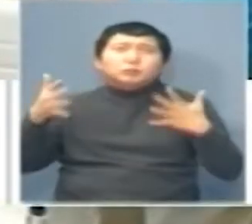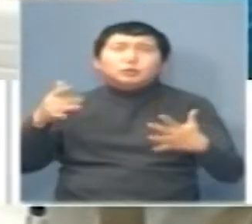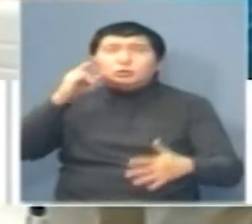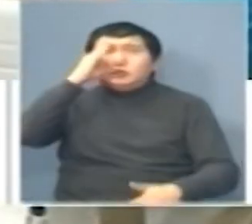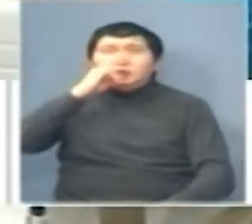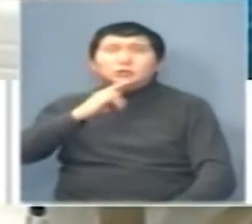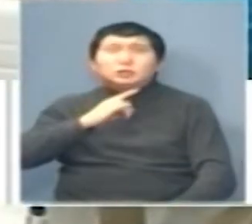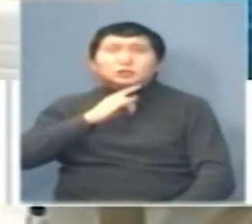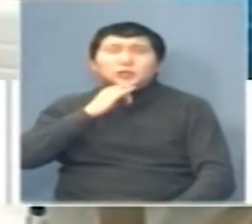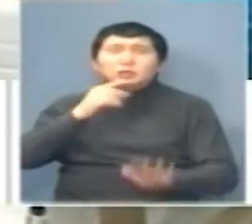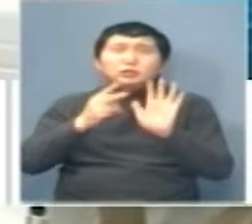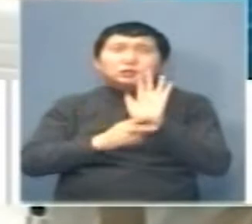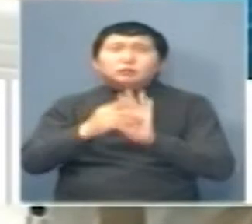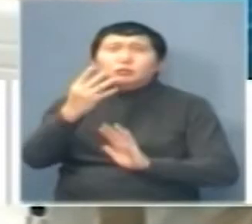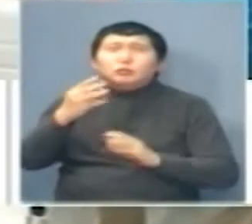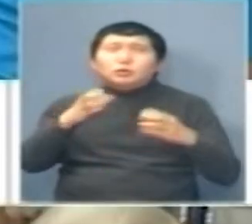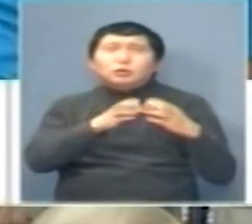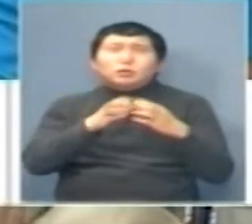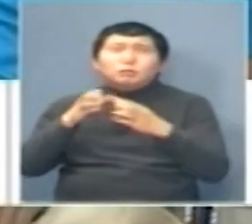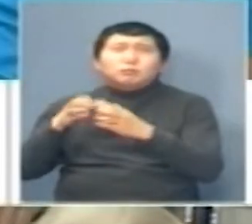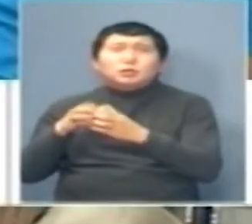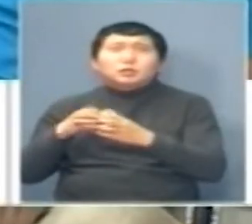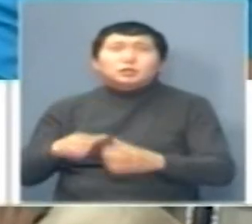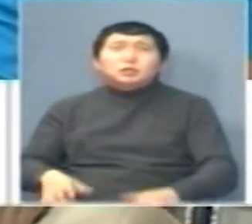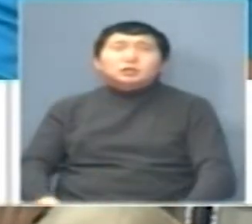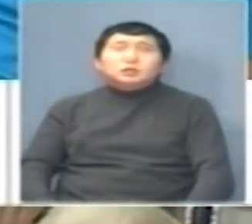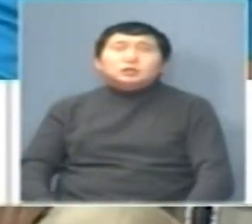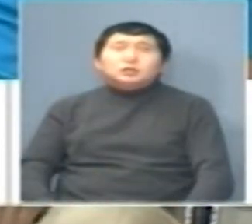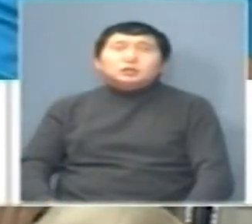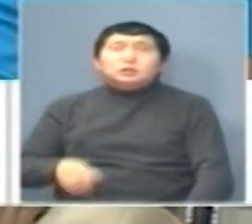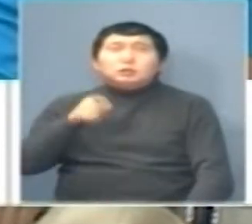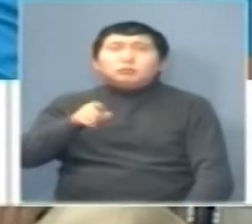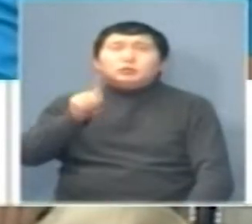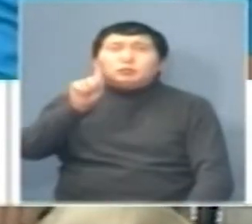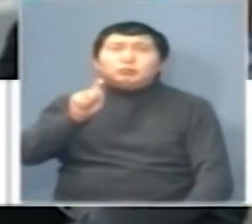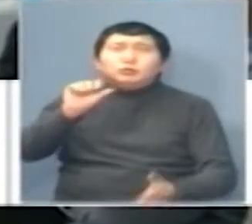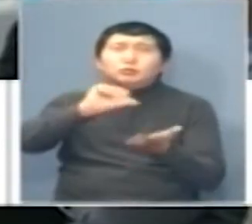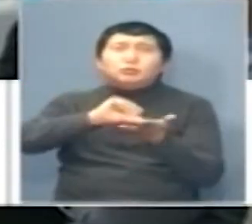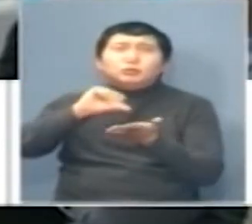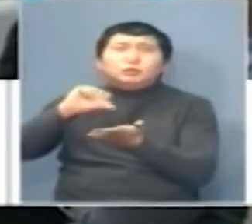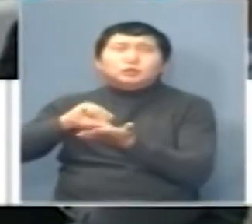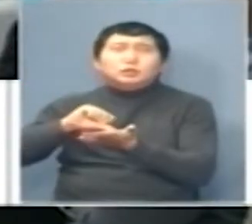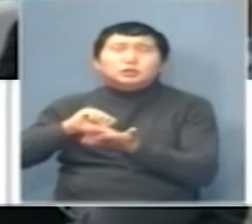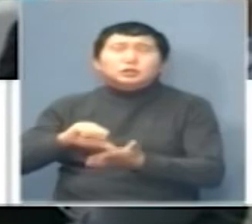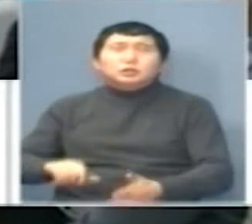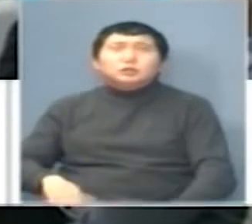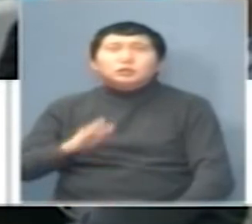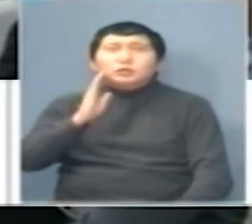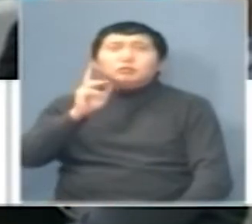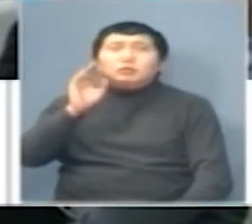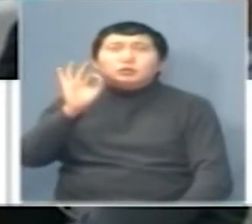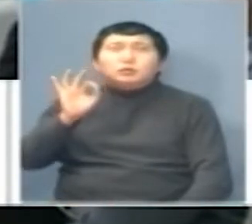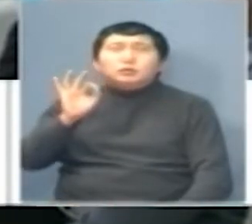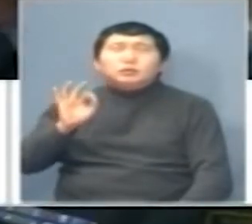өңірлерінен келген 74 команда өз өнерлерін ортаға салады. Бұл шамамен 1100-ден аса қатысушы. Іс-шараға қатысқан Шығыс Қазақстан облысы қорған